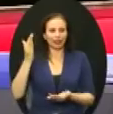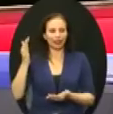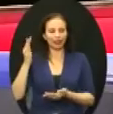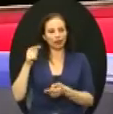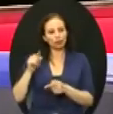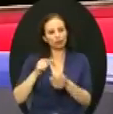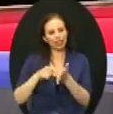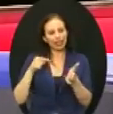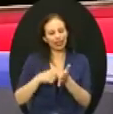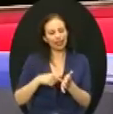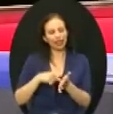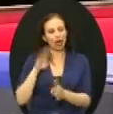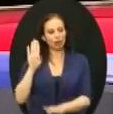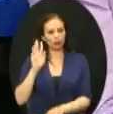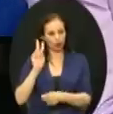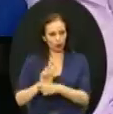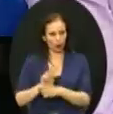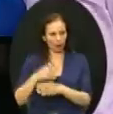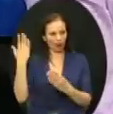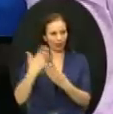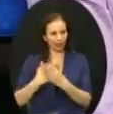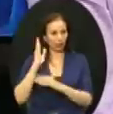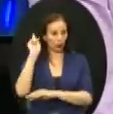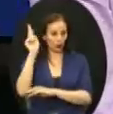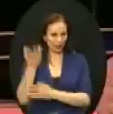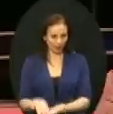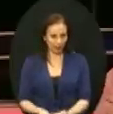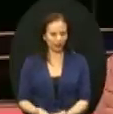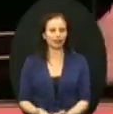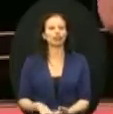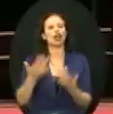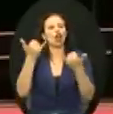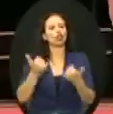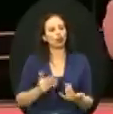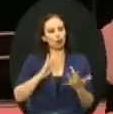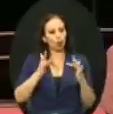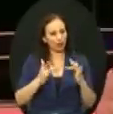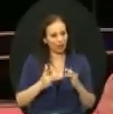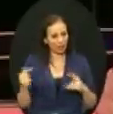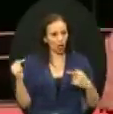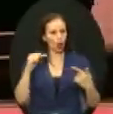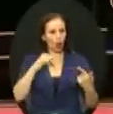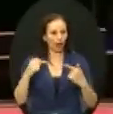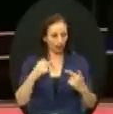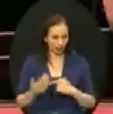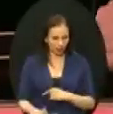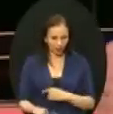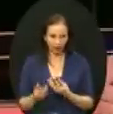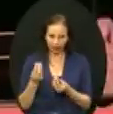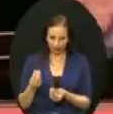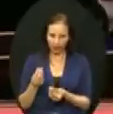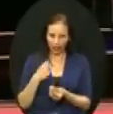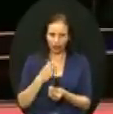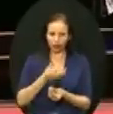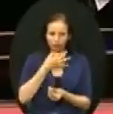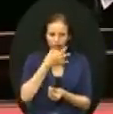התיק החוץ. הוא יותר נכון, מה צריך לקרות כדי שתיכנסו? לעת עתה אנחנו באופוזיציה, אנחנו באופוזיציה לוחמת, אנחנו נהיה שם. אני